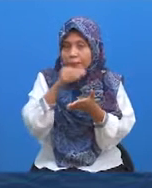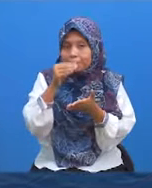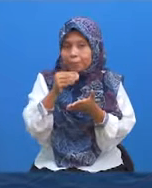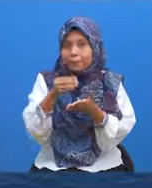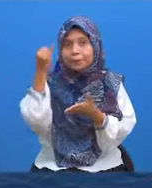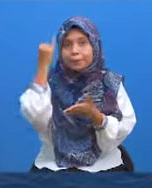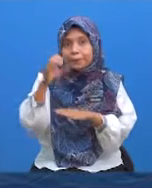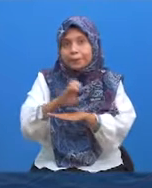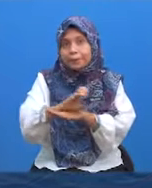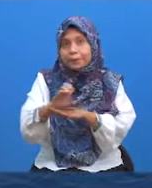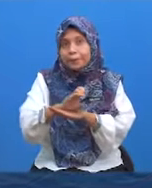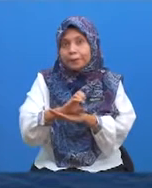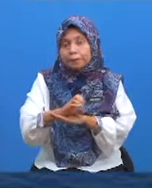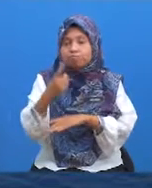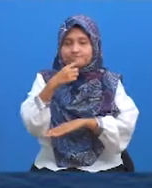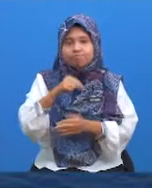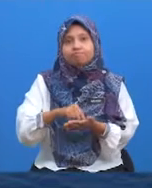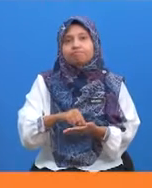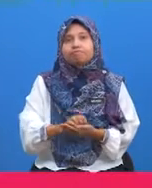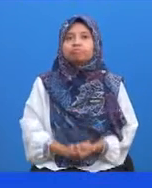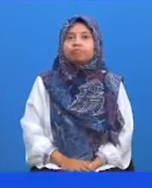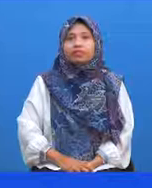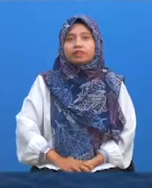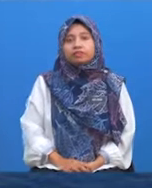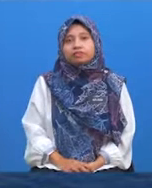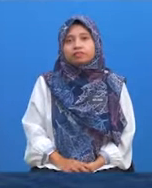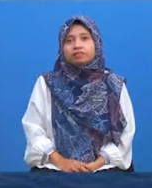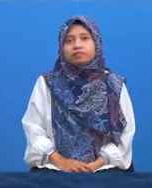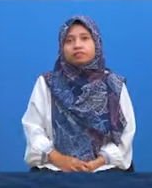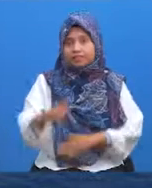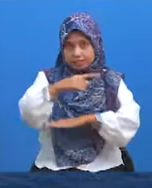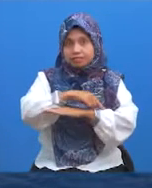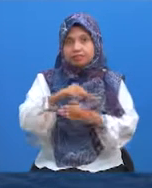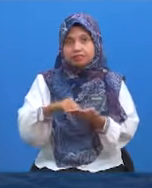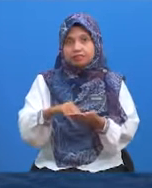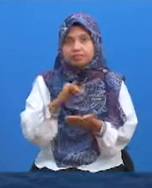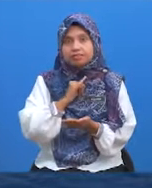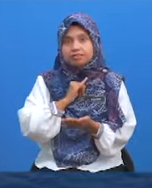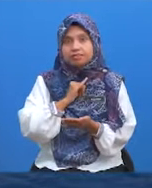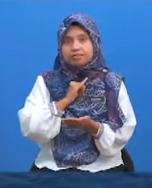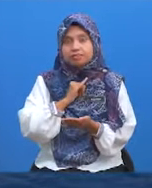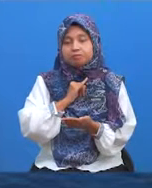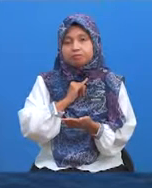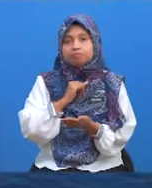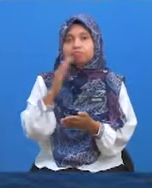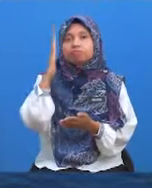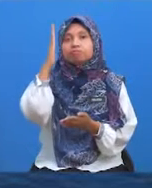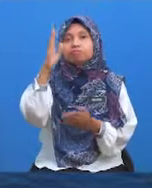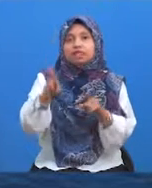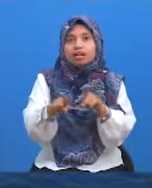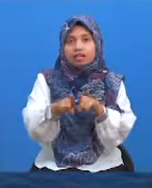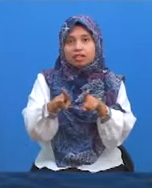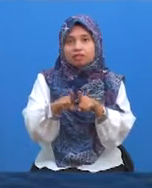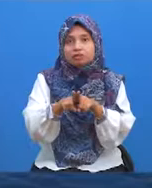yang akan kita Terima Kaih hari ini hari ini saya nafani asli akan